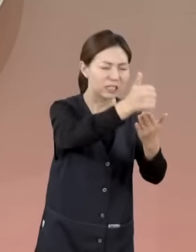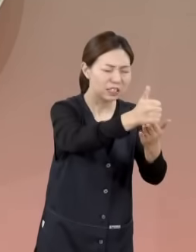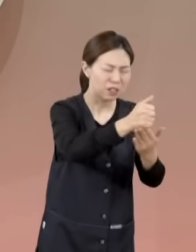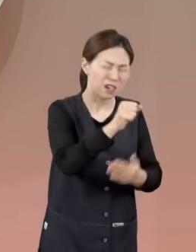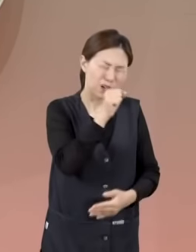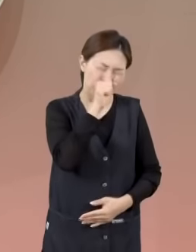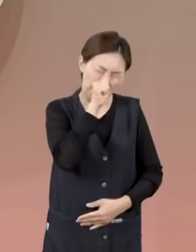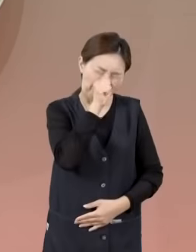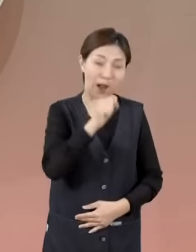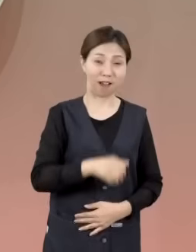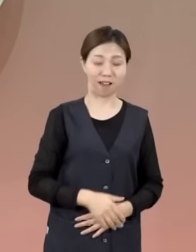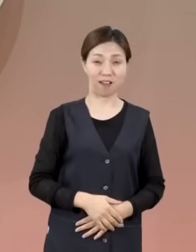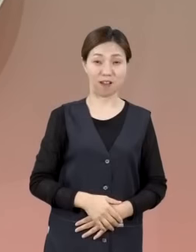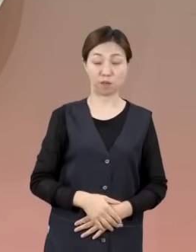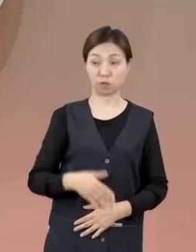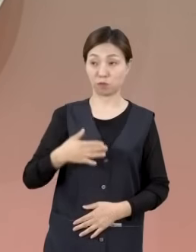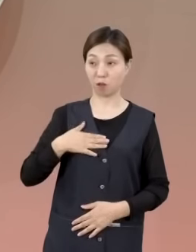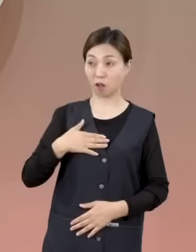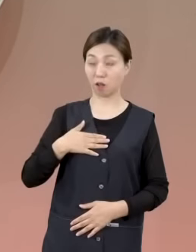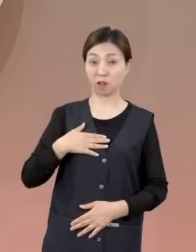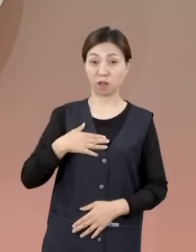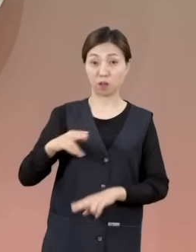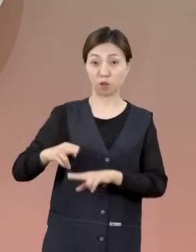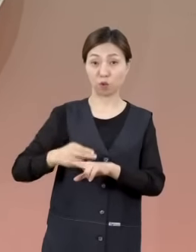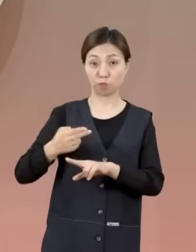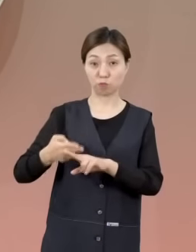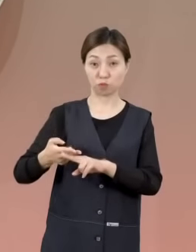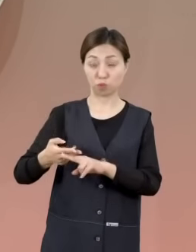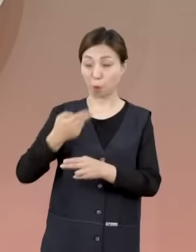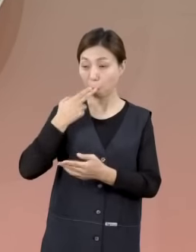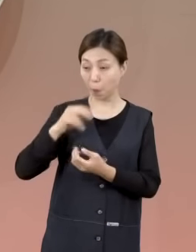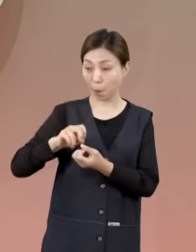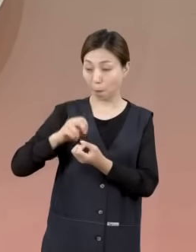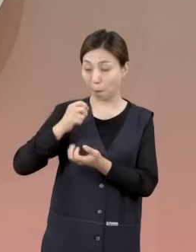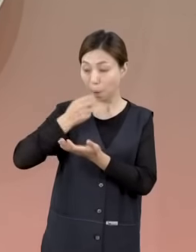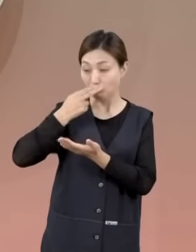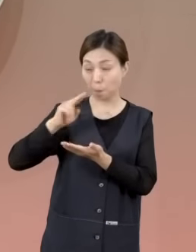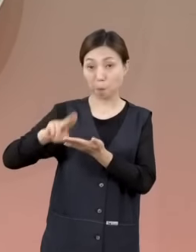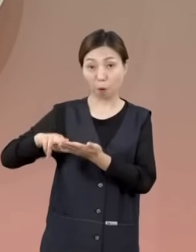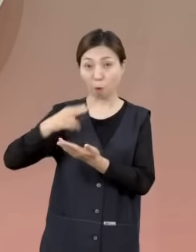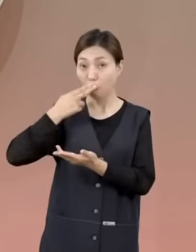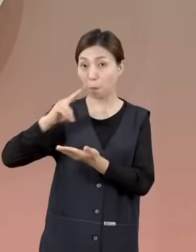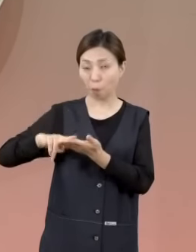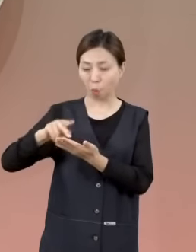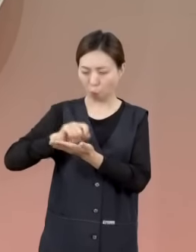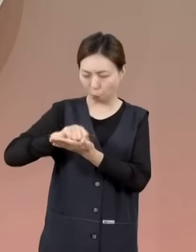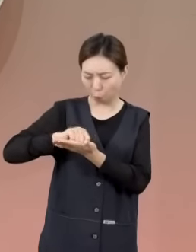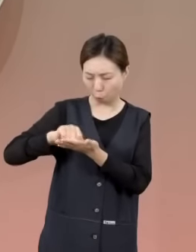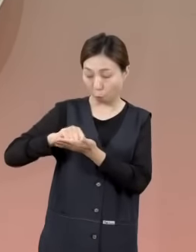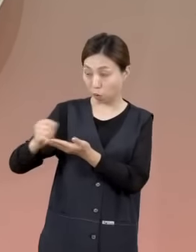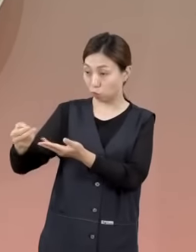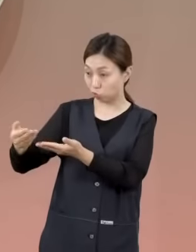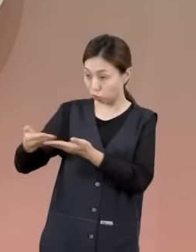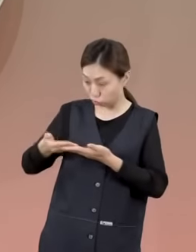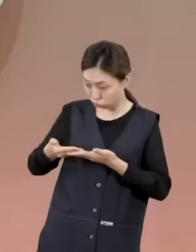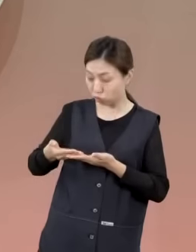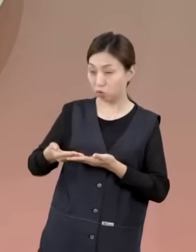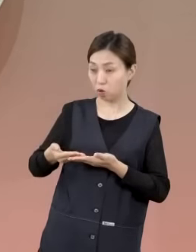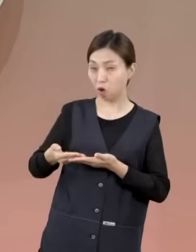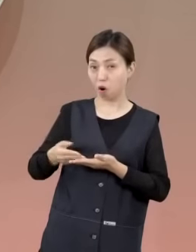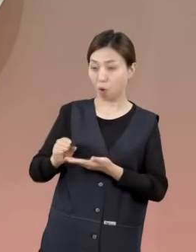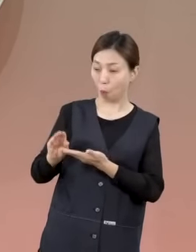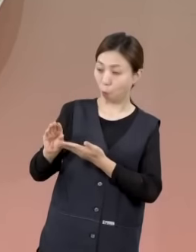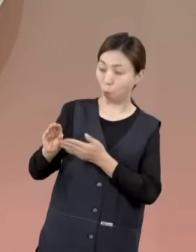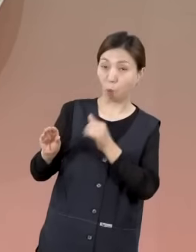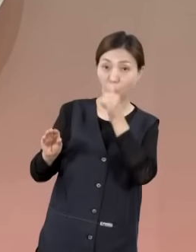하면서 이렇게 손편지를 주셨어요 어찌나 이렇게 정성스럽게 쓰셨는지 두툼한